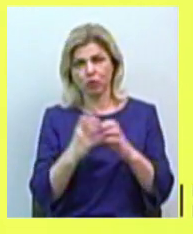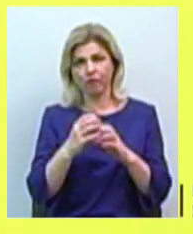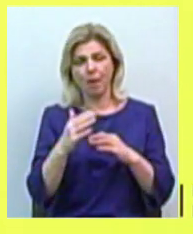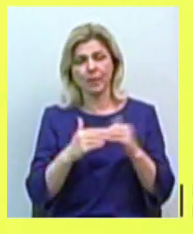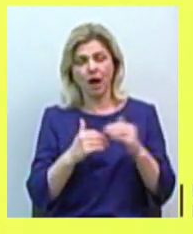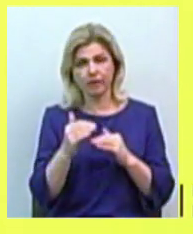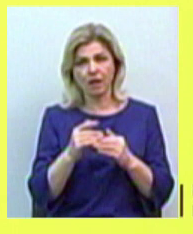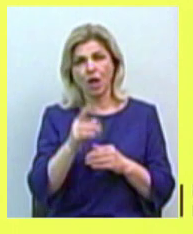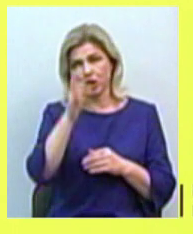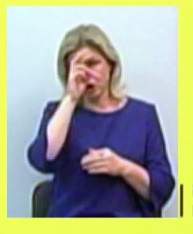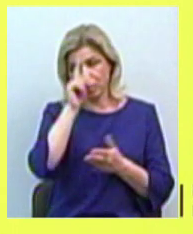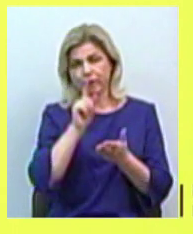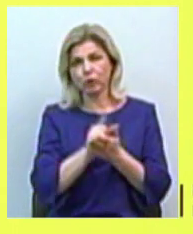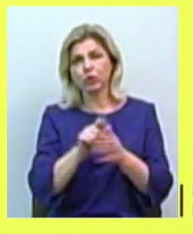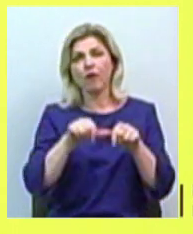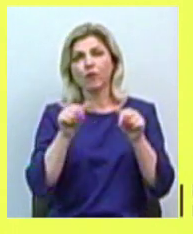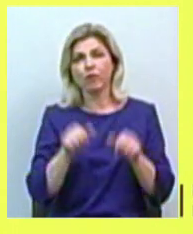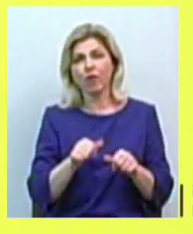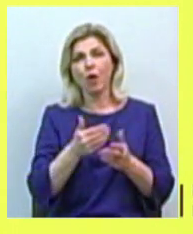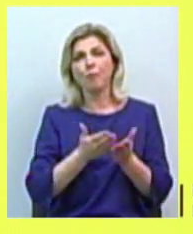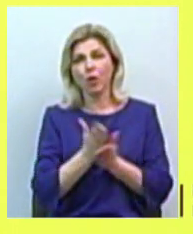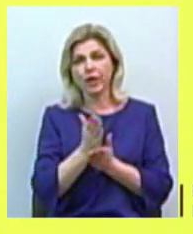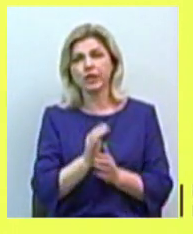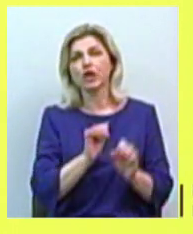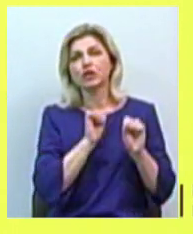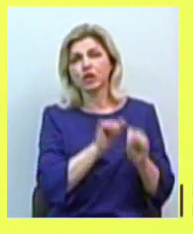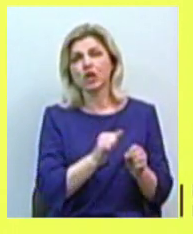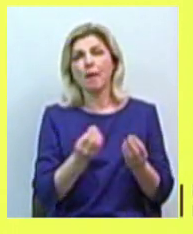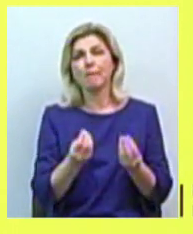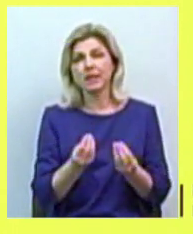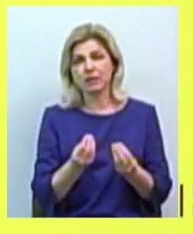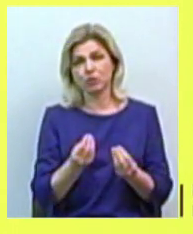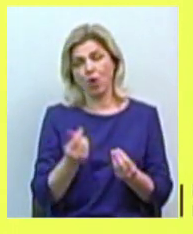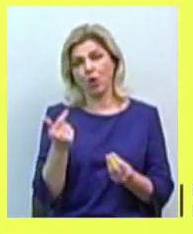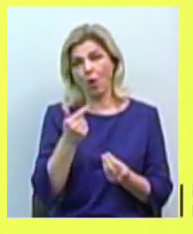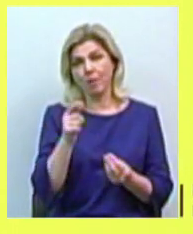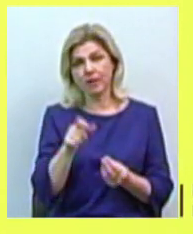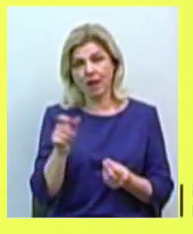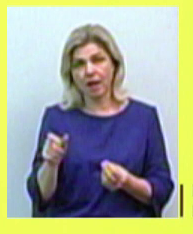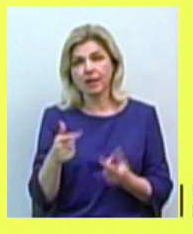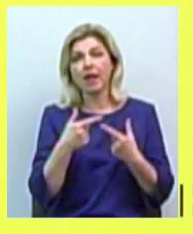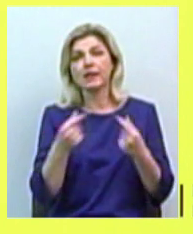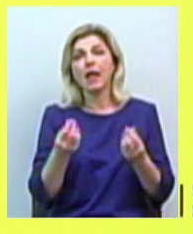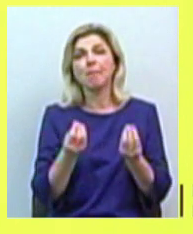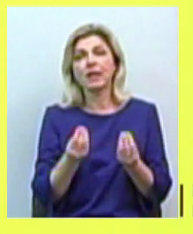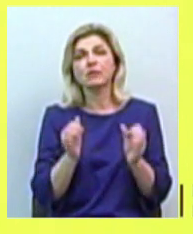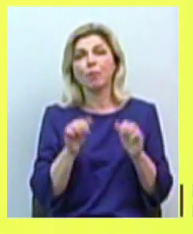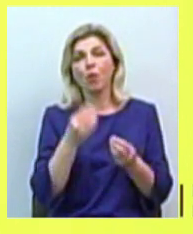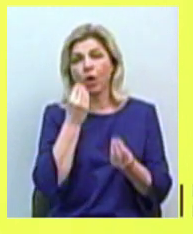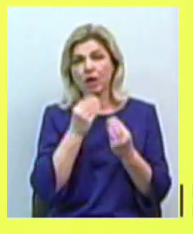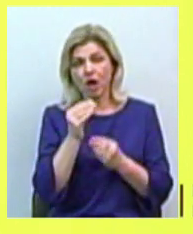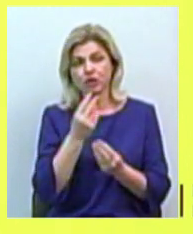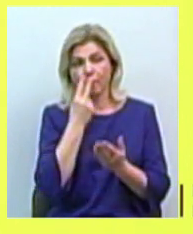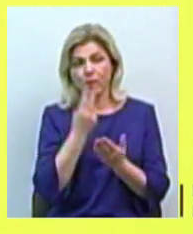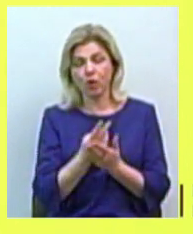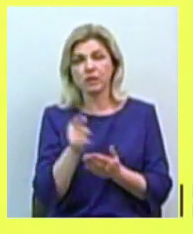має формувати політику, держава має захищати інтереси бізнесу та громадян, а там, де бізнес може краще демонструвати там